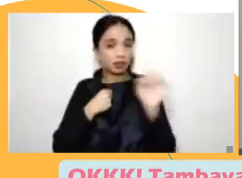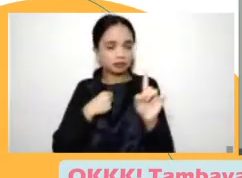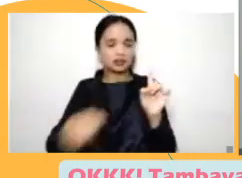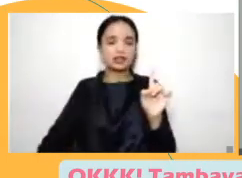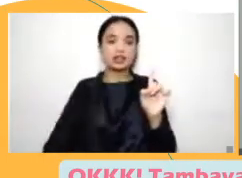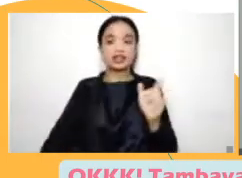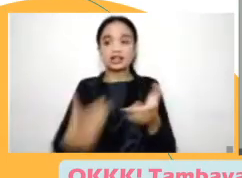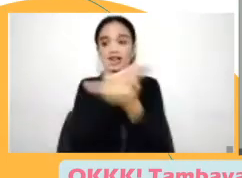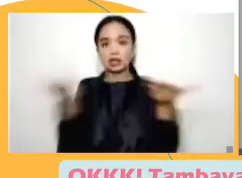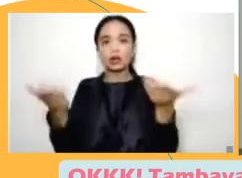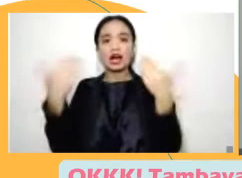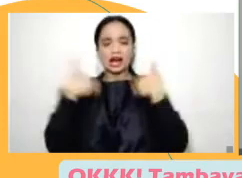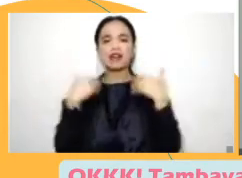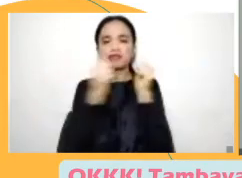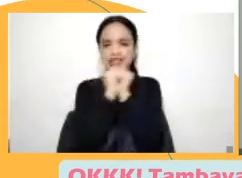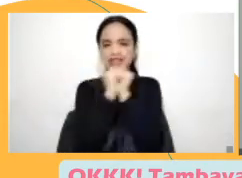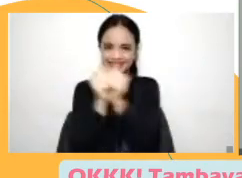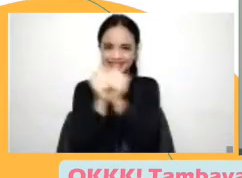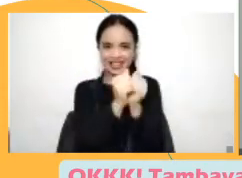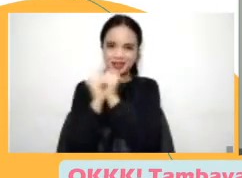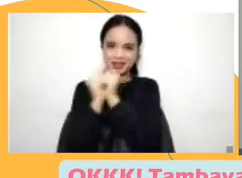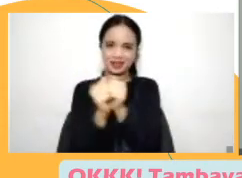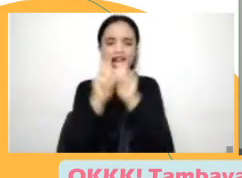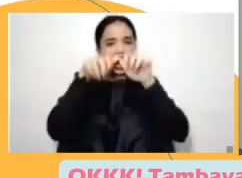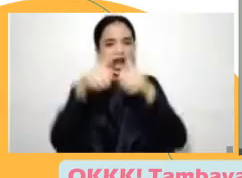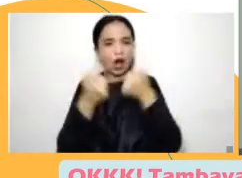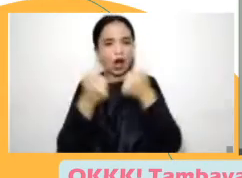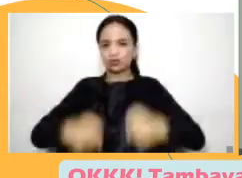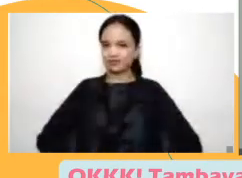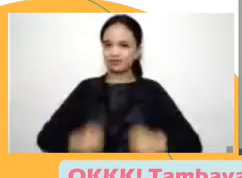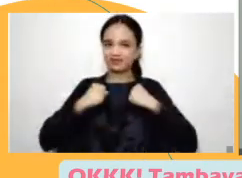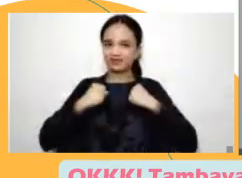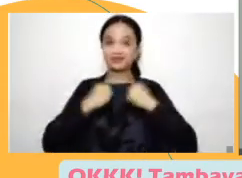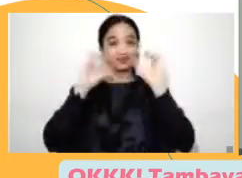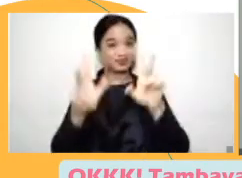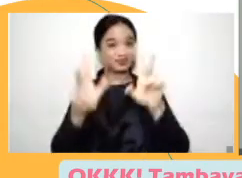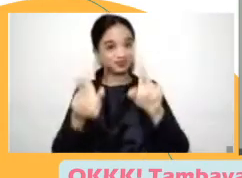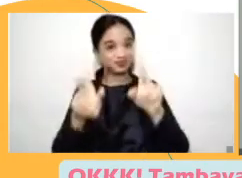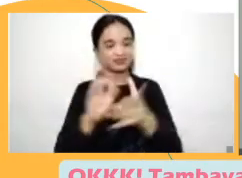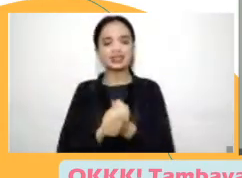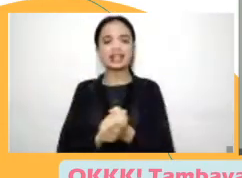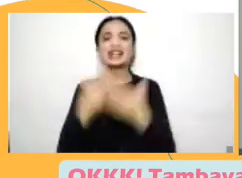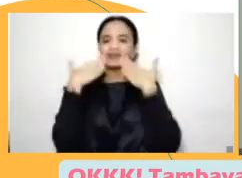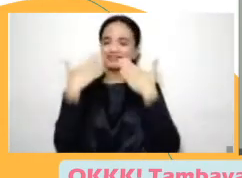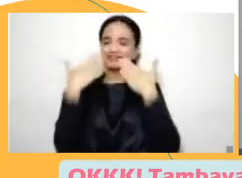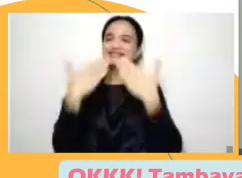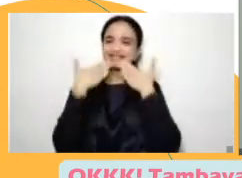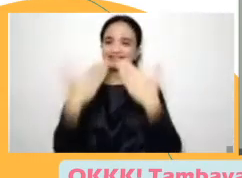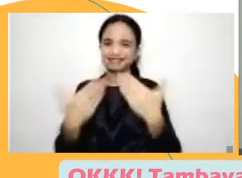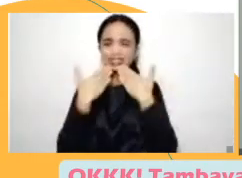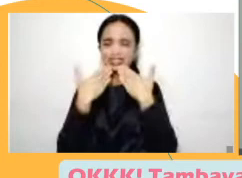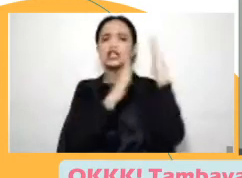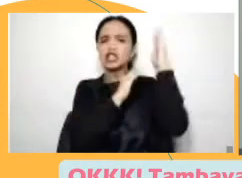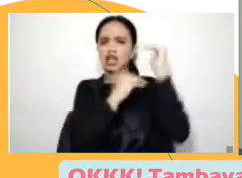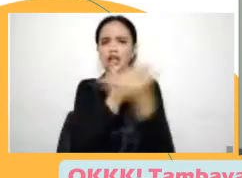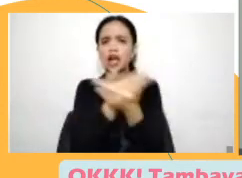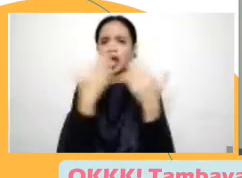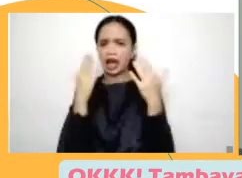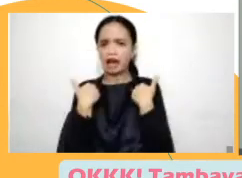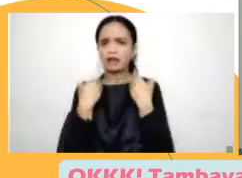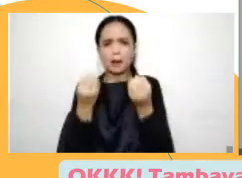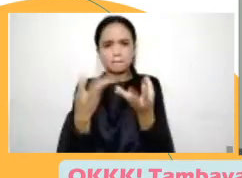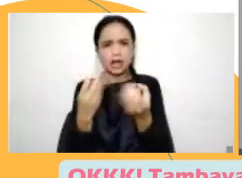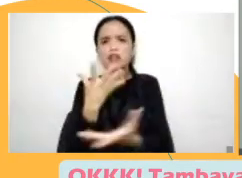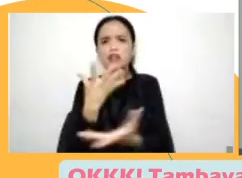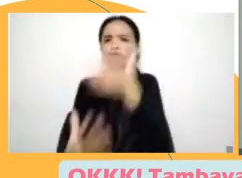ay may kasama sa iyong pagbangon. Okay? So, maraming salamat. Sana marami kayong aral na